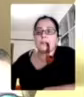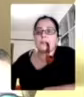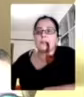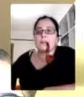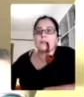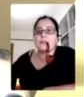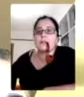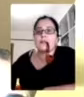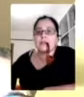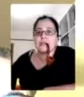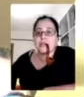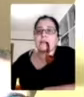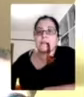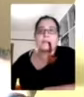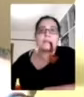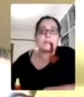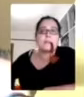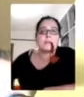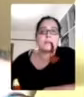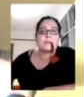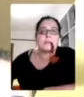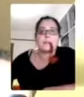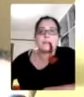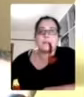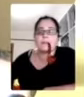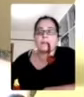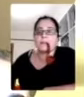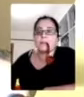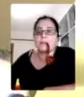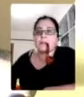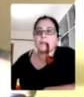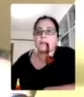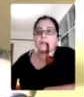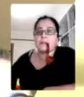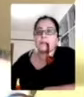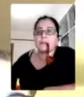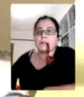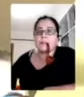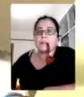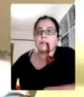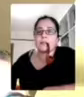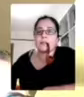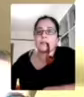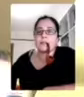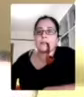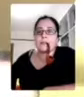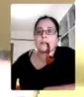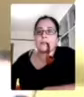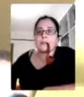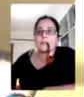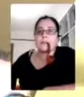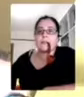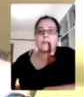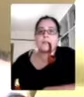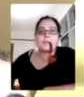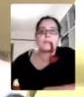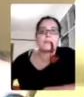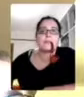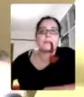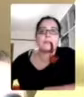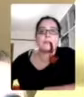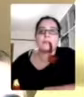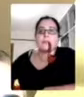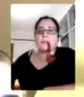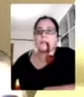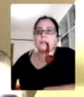başlarsak öyle gider bu iş. Aynen. Ama tabii seçeneklerin, opsiyonların çok geniş olması açısından filtresiz içmek